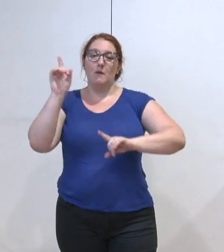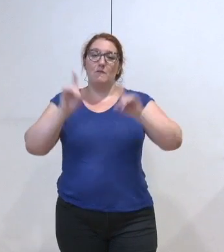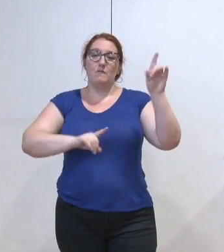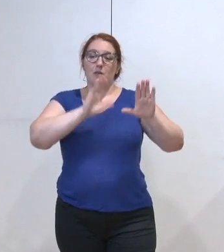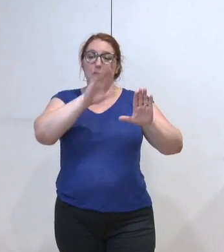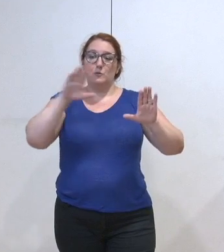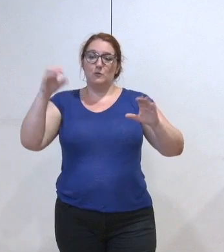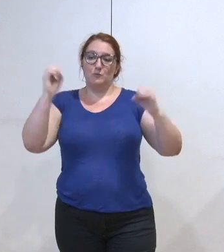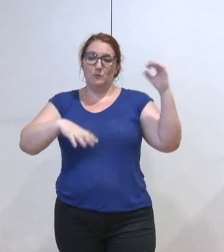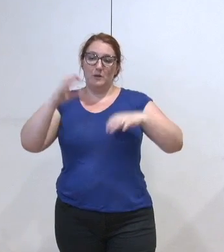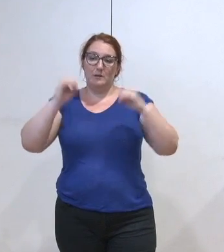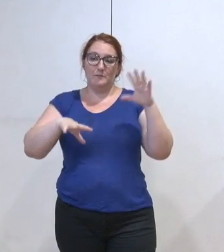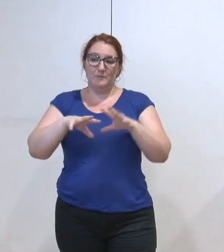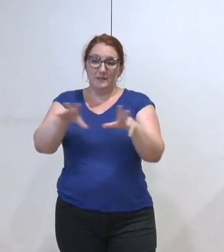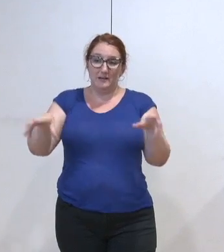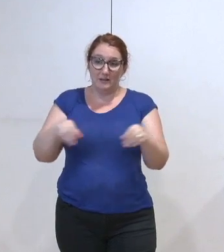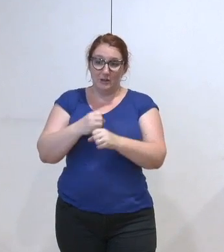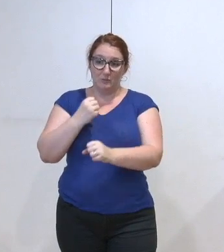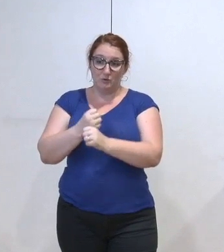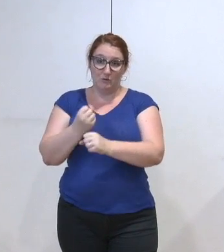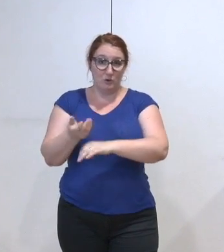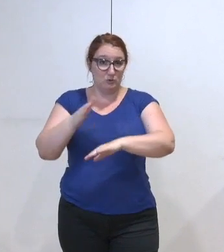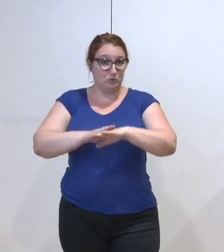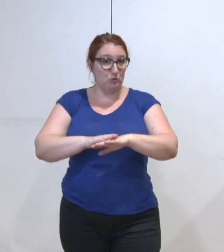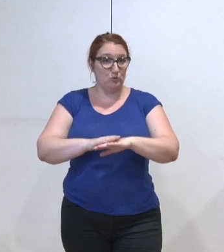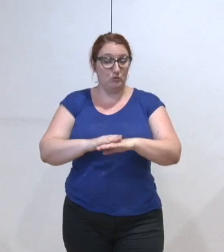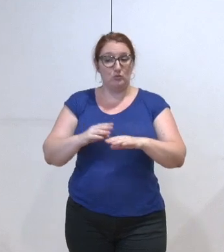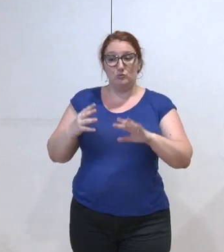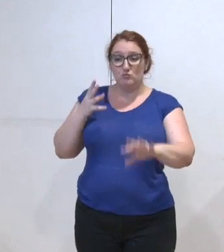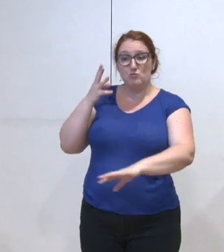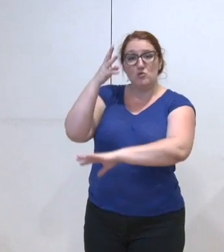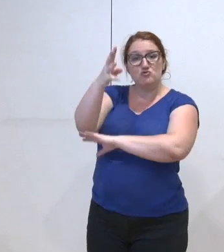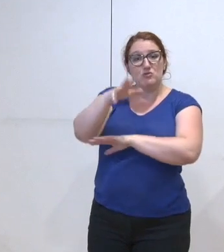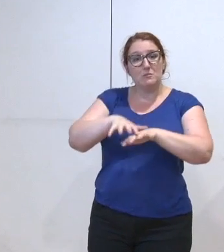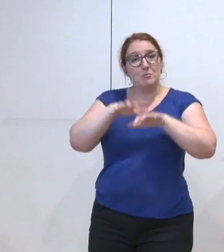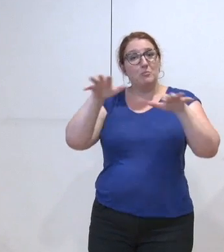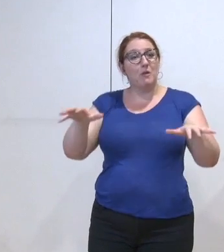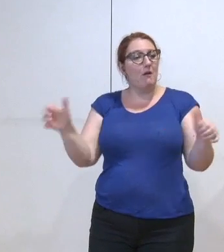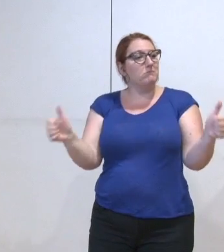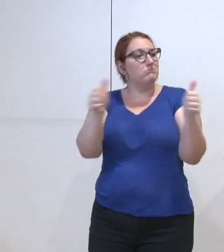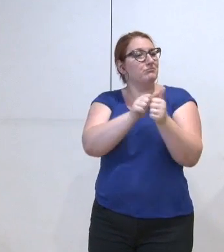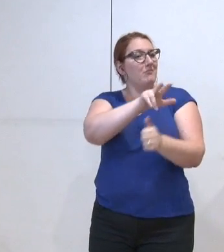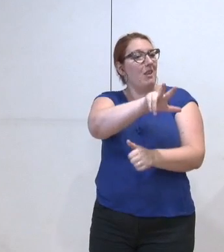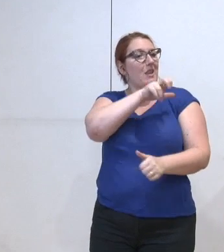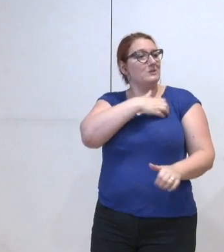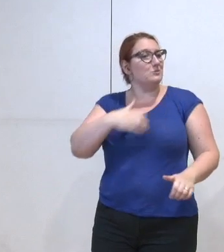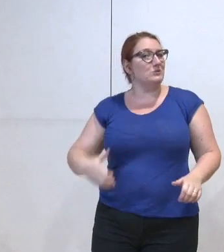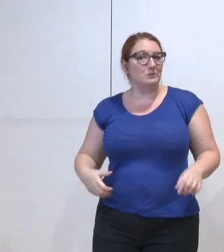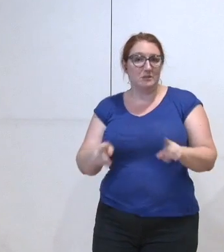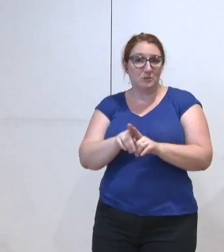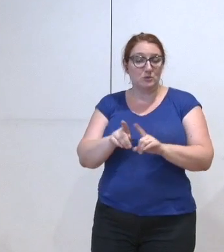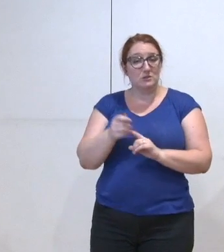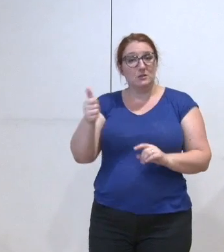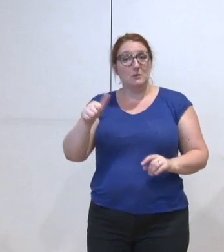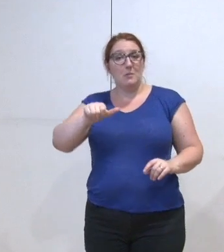tuiles l'équipe qui a travaillé là-dessus qui d'ailleurs a fait pas mal de projets avec l'ancienne municipalité également n'est pas adhérente de